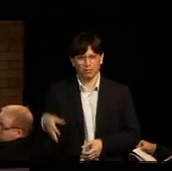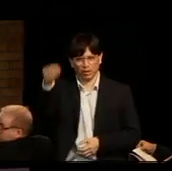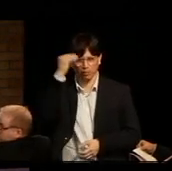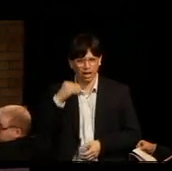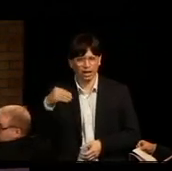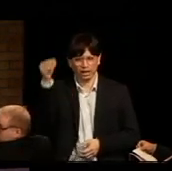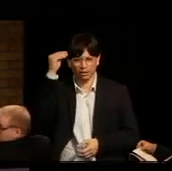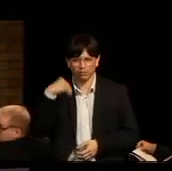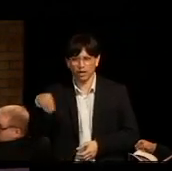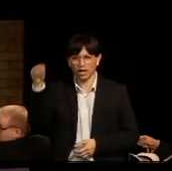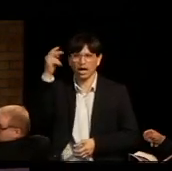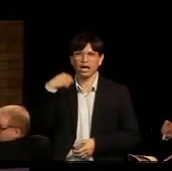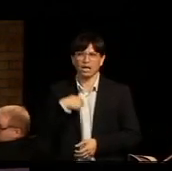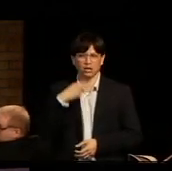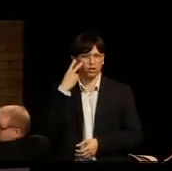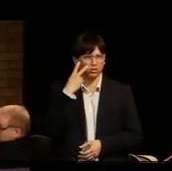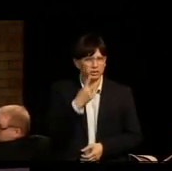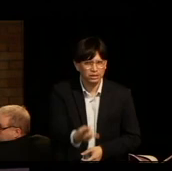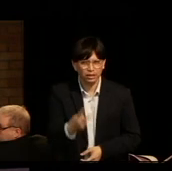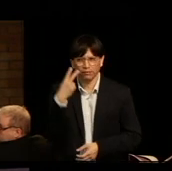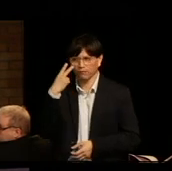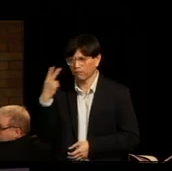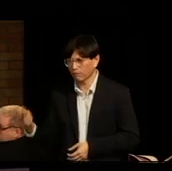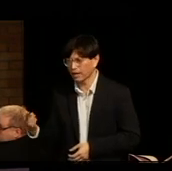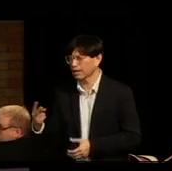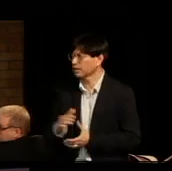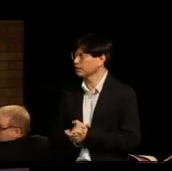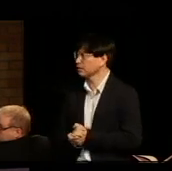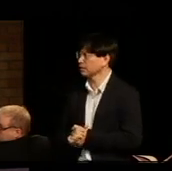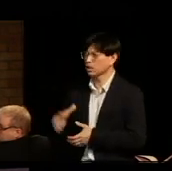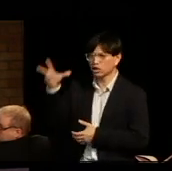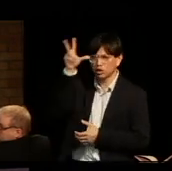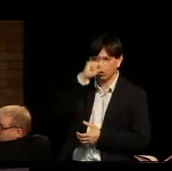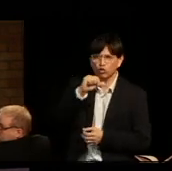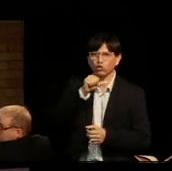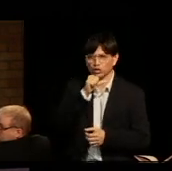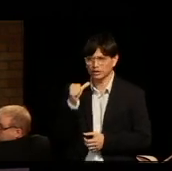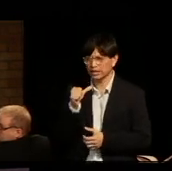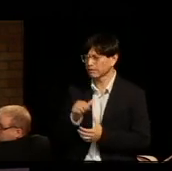ogni volta devo osservare devo empatizzare devo conoscere